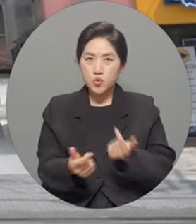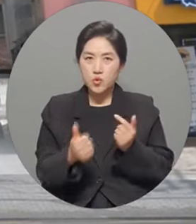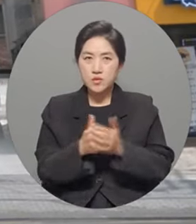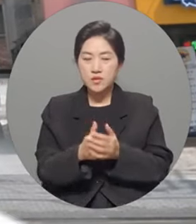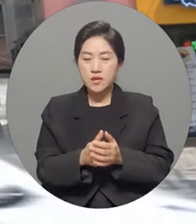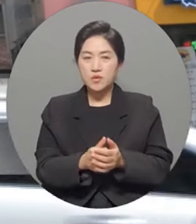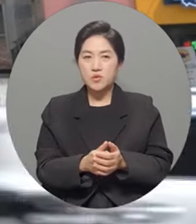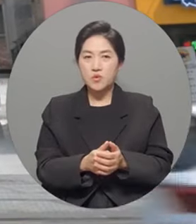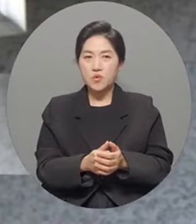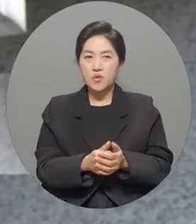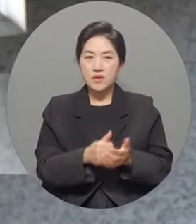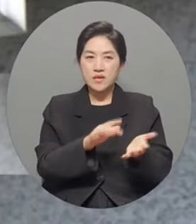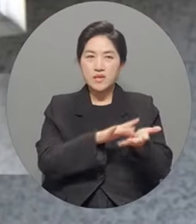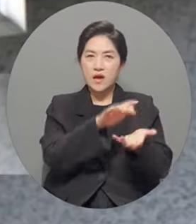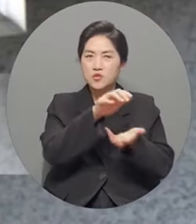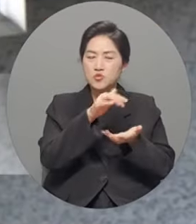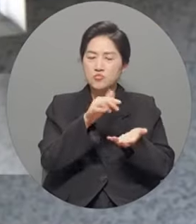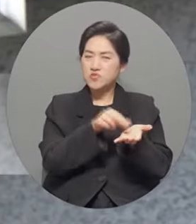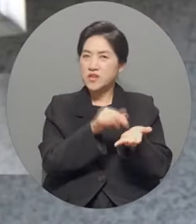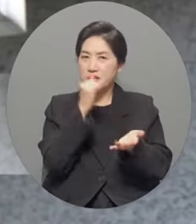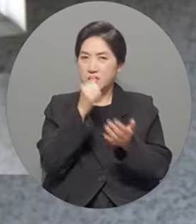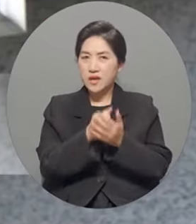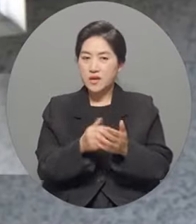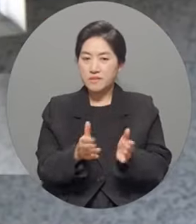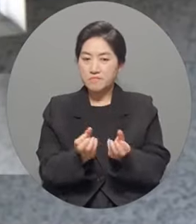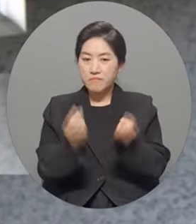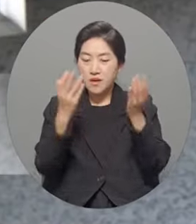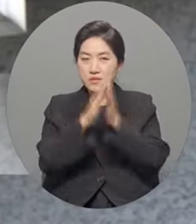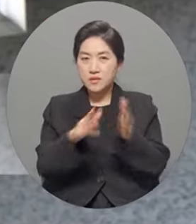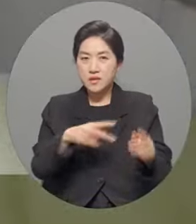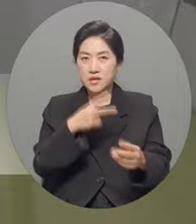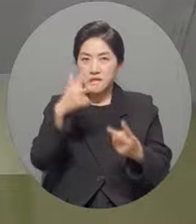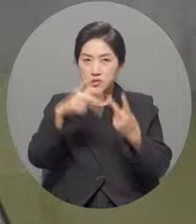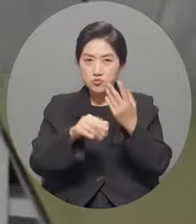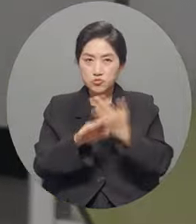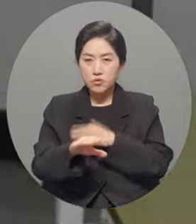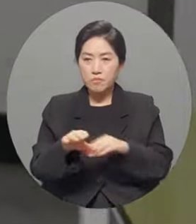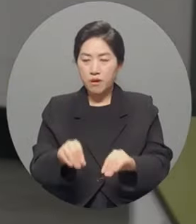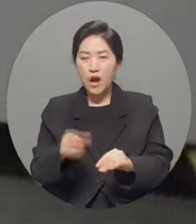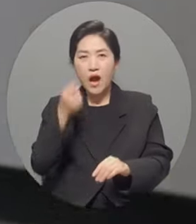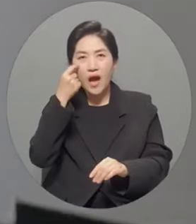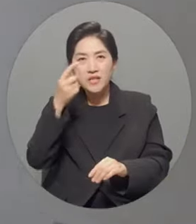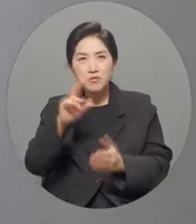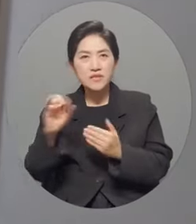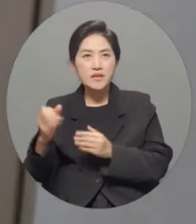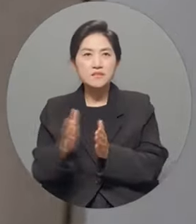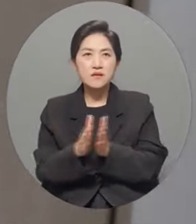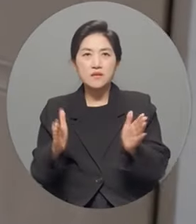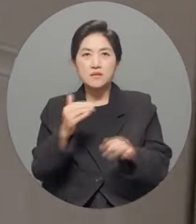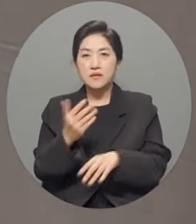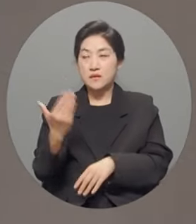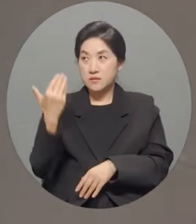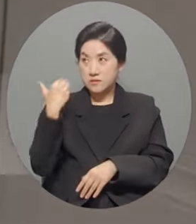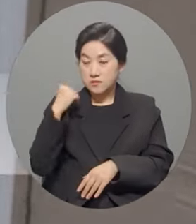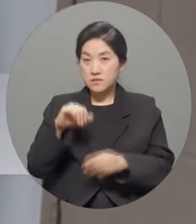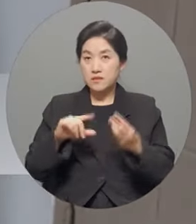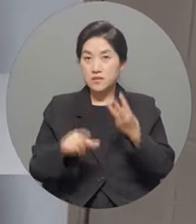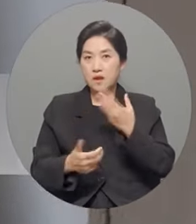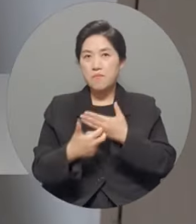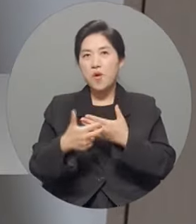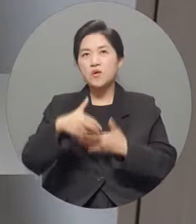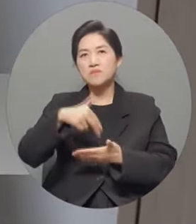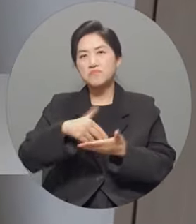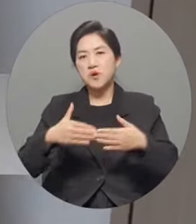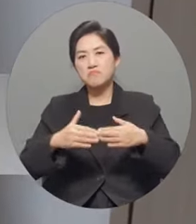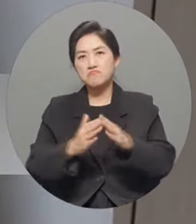수급 문제가 있다며 행사 2주 만에 접종이 중단됐다 한 달 만에 재개됐습니다 급기야 지난달 병원 사정으로 문을